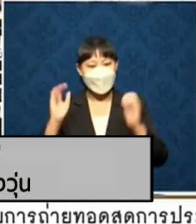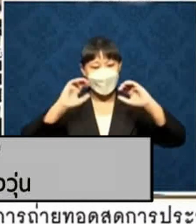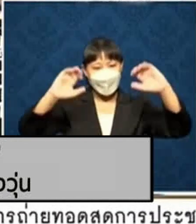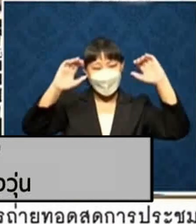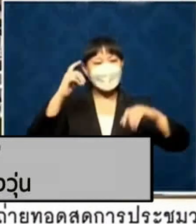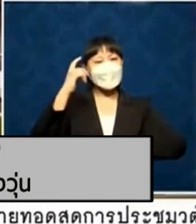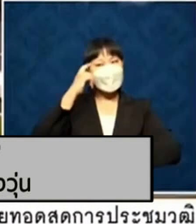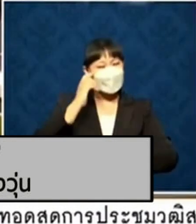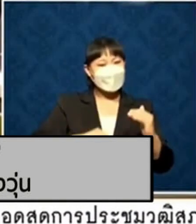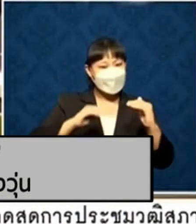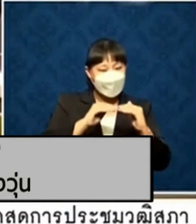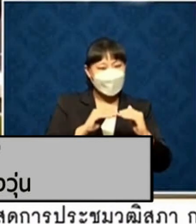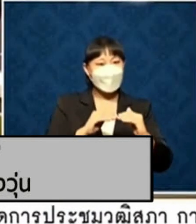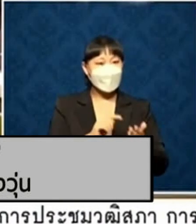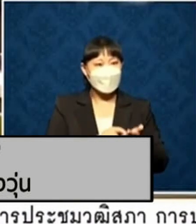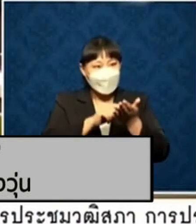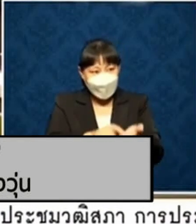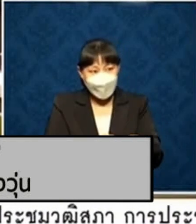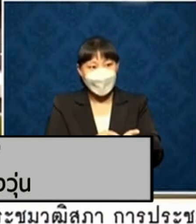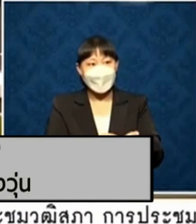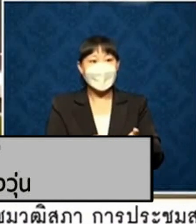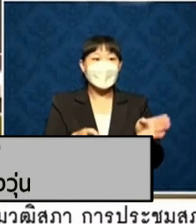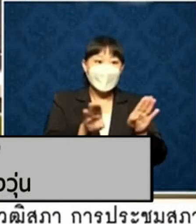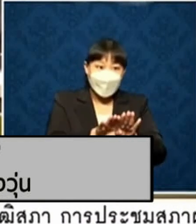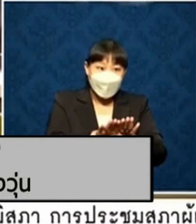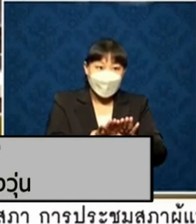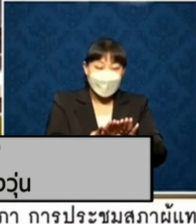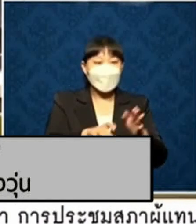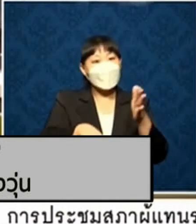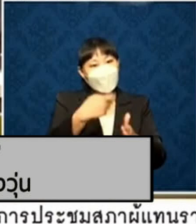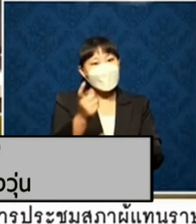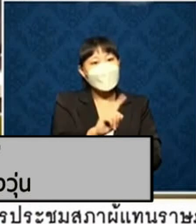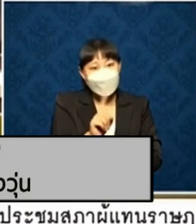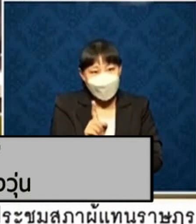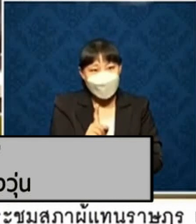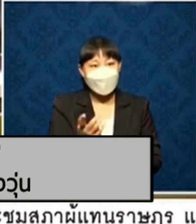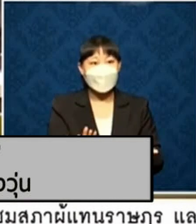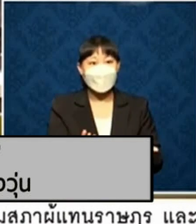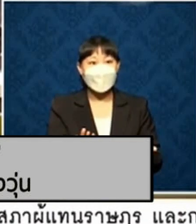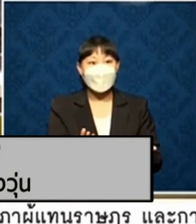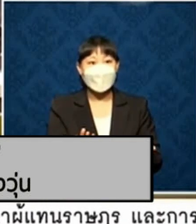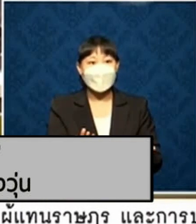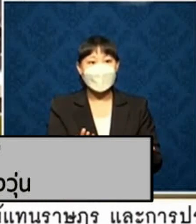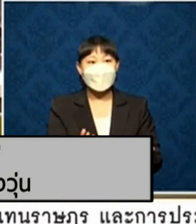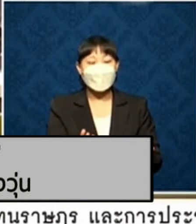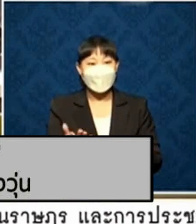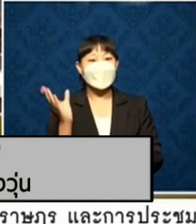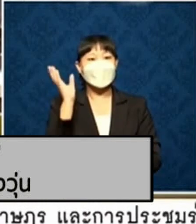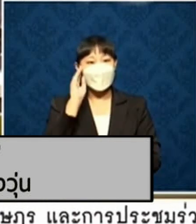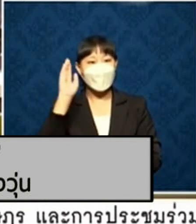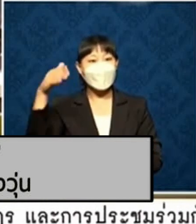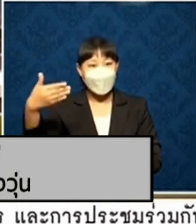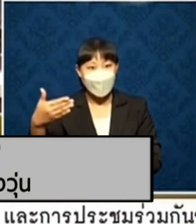มีสิทธิ์ที่จะนำเสนอว่าที่ปิดไปเป็นเหตุเป็นผลยังไงนะครับฉะนั้นก็ขอให้ฟังก่อนนะครับ